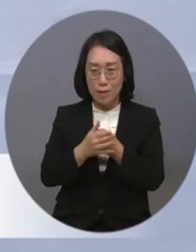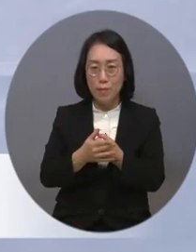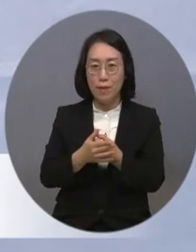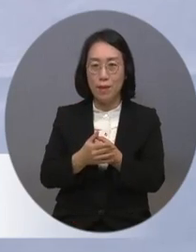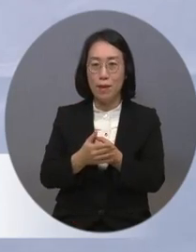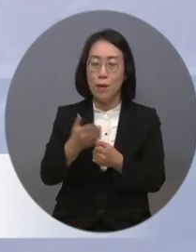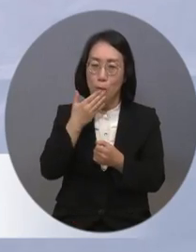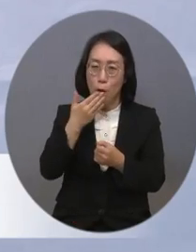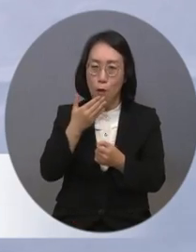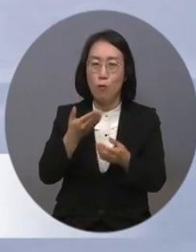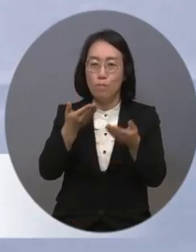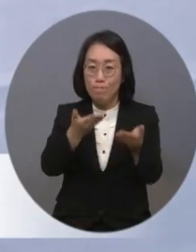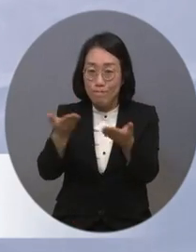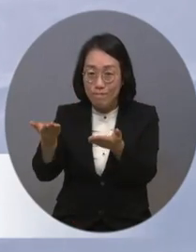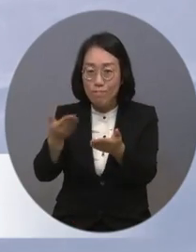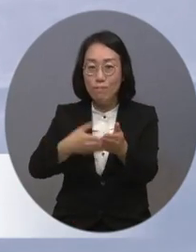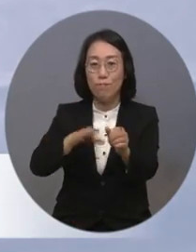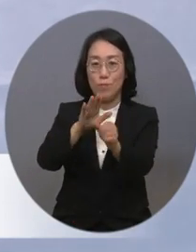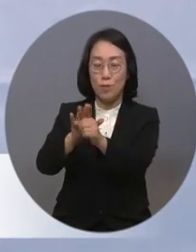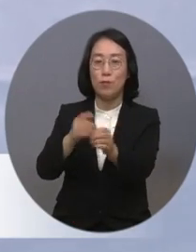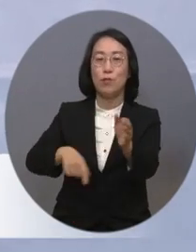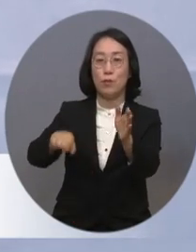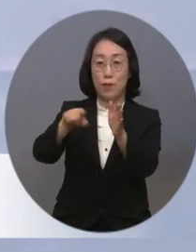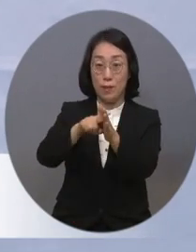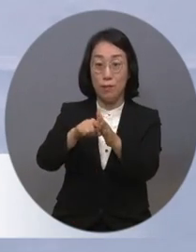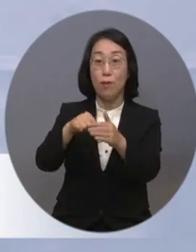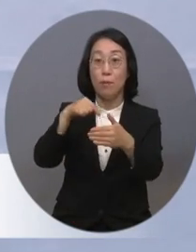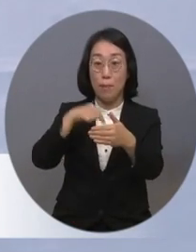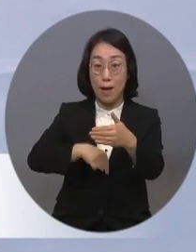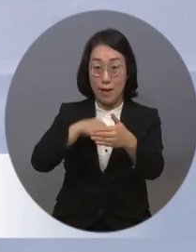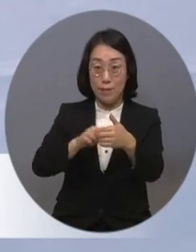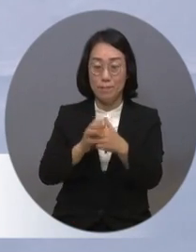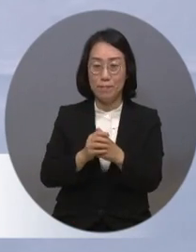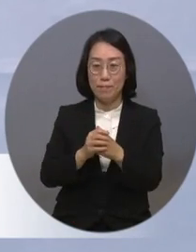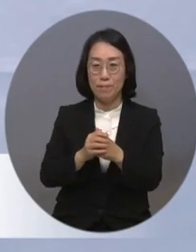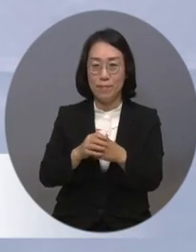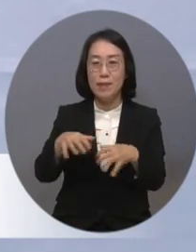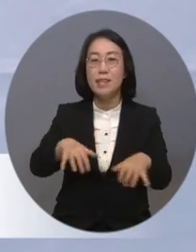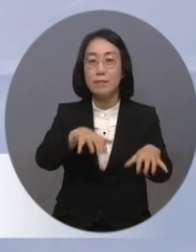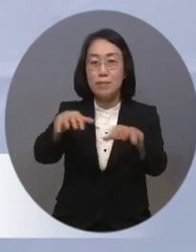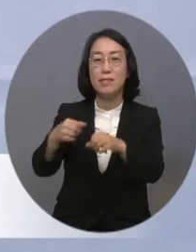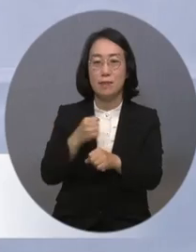하는 절실한 마음으로 김치